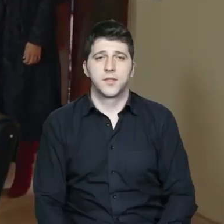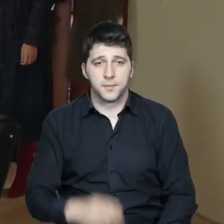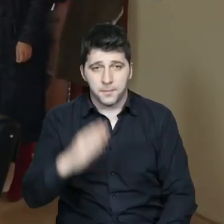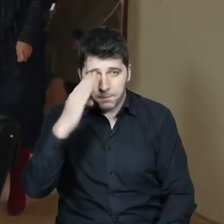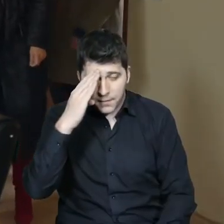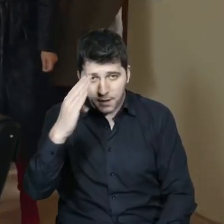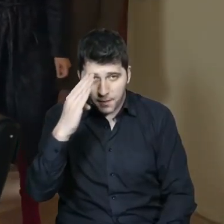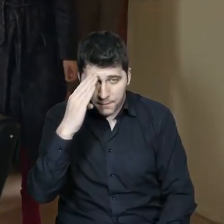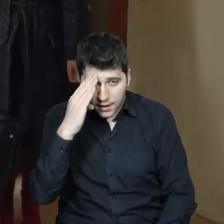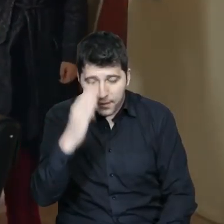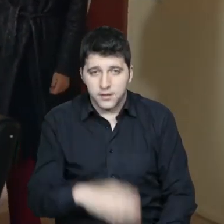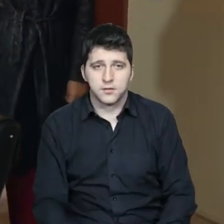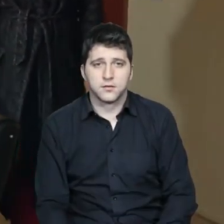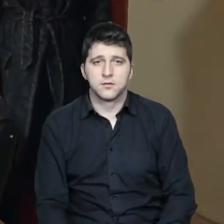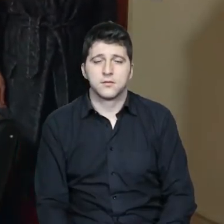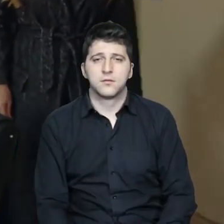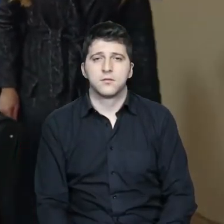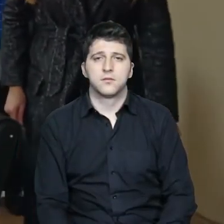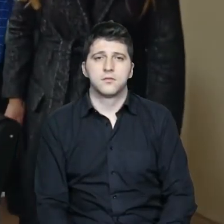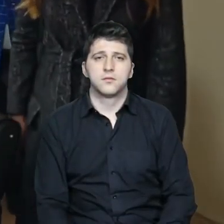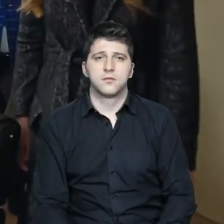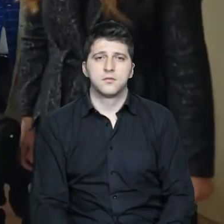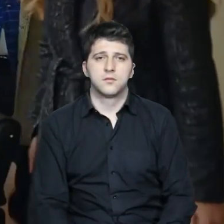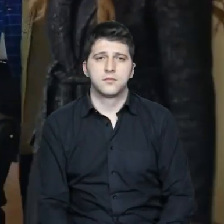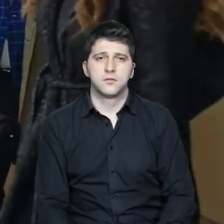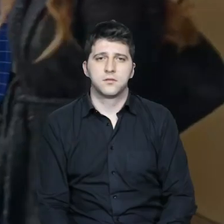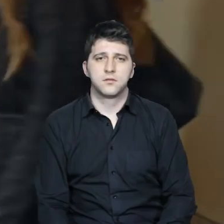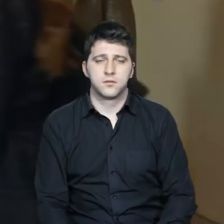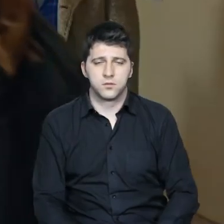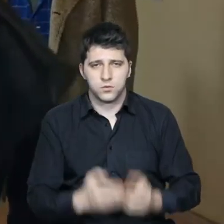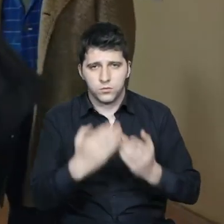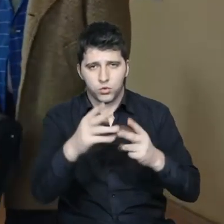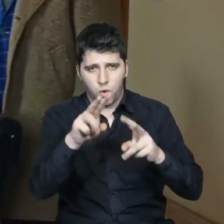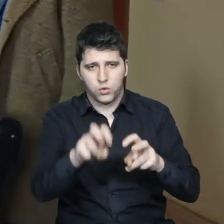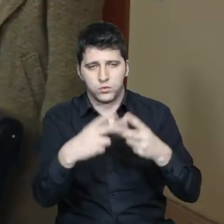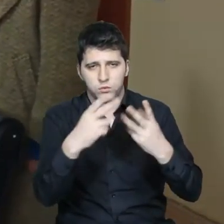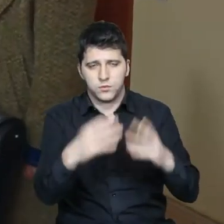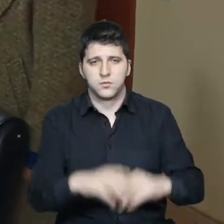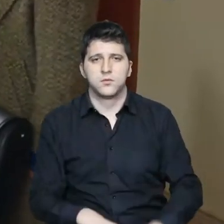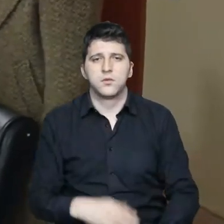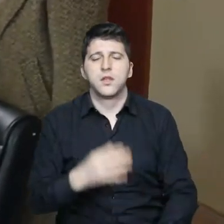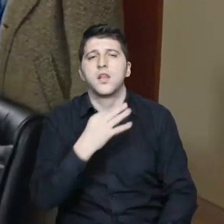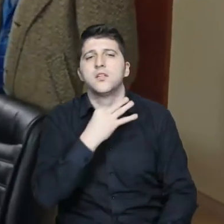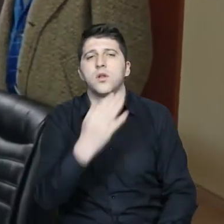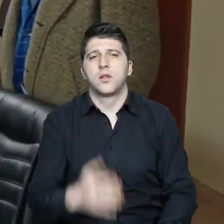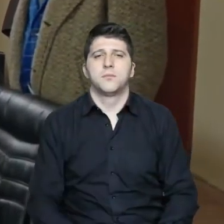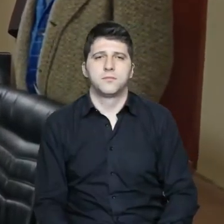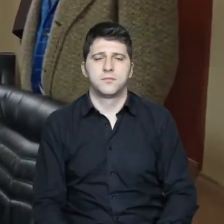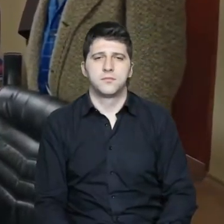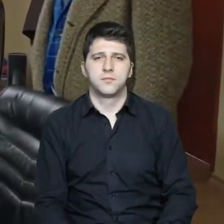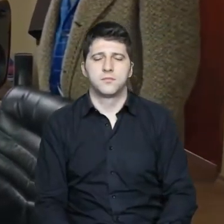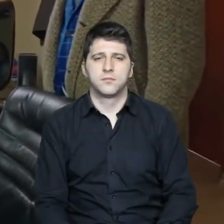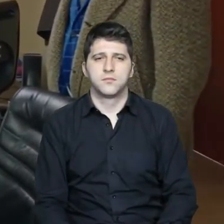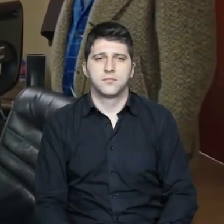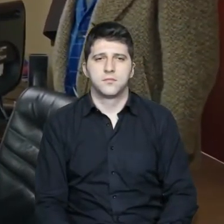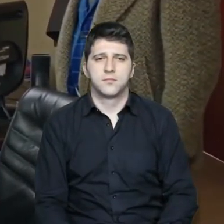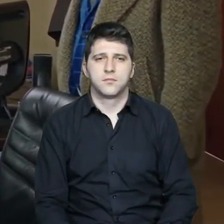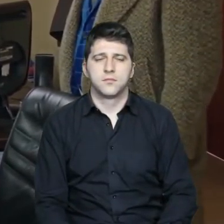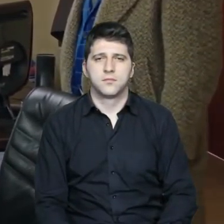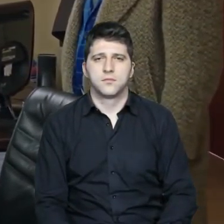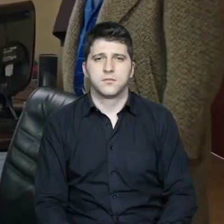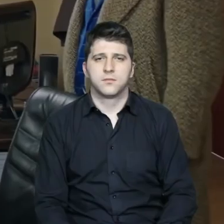Merhabalar. Merhabalar. Komutan ayağa kalktı. Buyurun, şöyle oturabilirsiniz. Teşekkür ederim. Komutan da oturdu. Yaşar